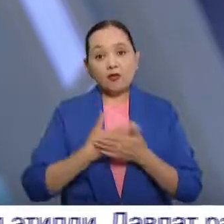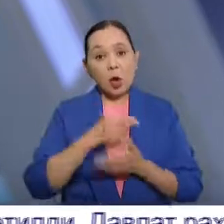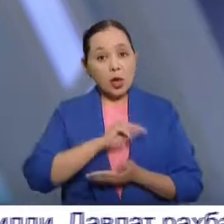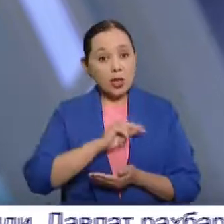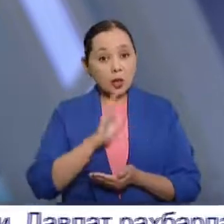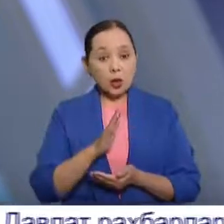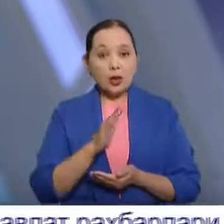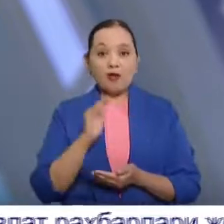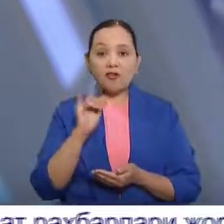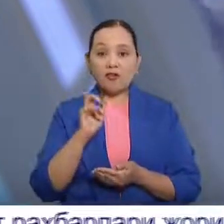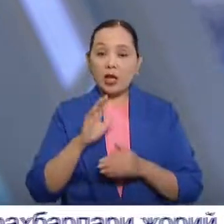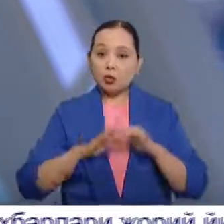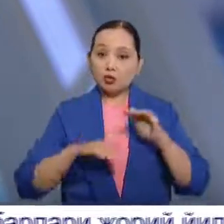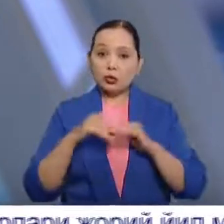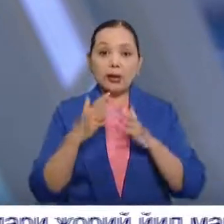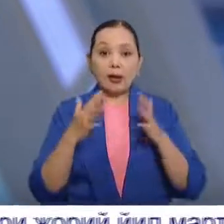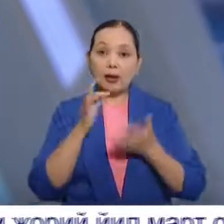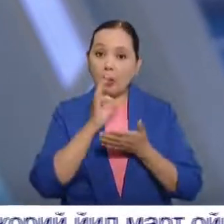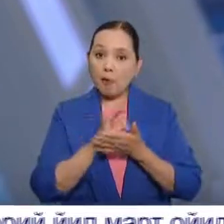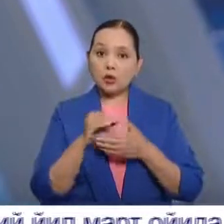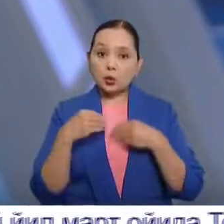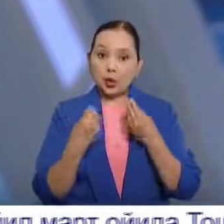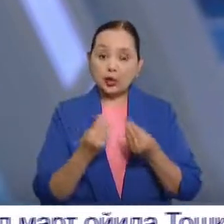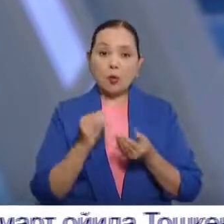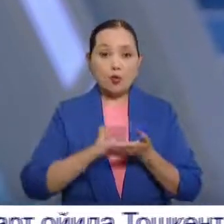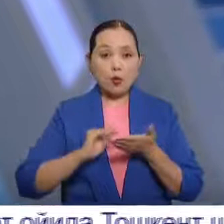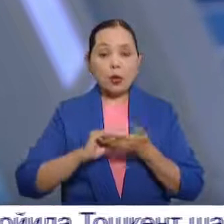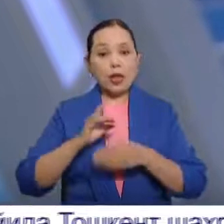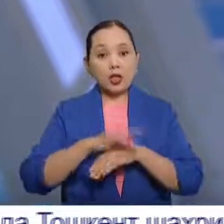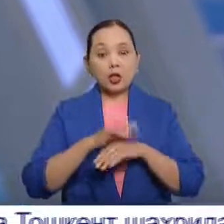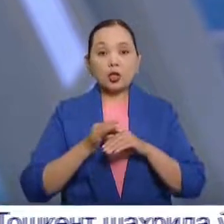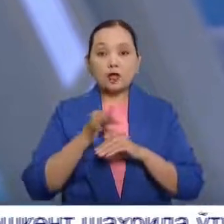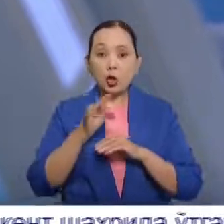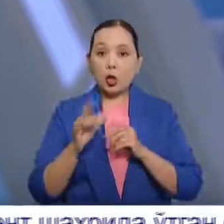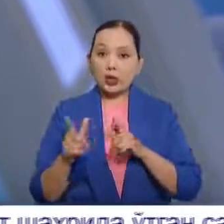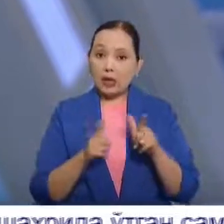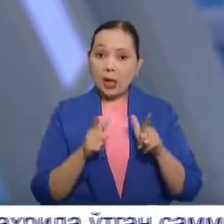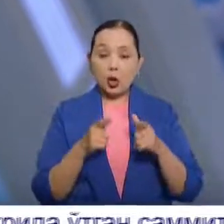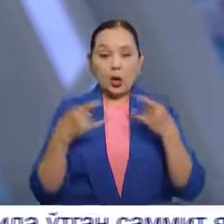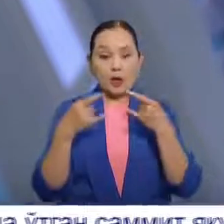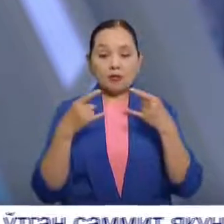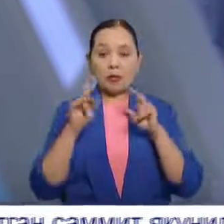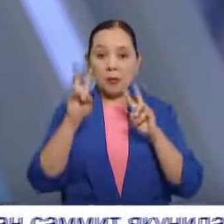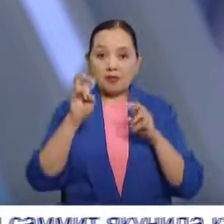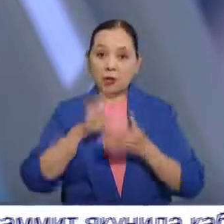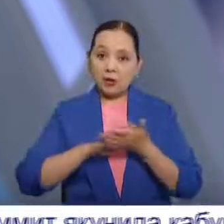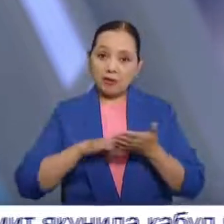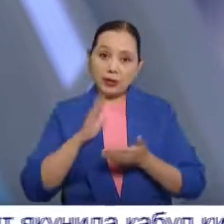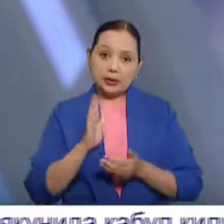yuritayotgan fan metodistlariga katta mas'uliyat yuklatiladi. Muxbirimiz Toshkent viloyatidan tayyorlangan lavhasi bilan mavzuni davom